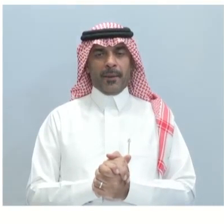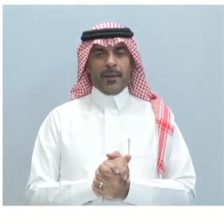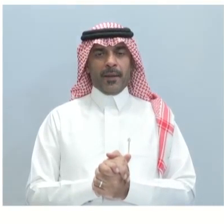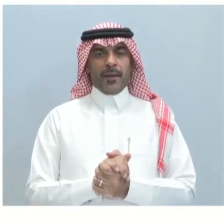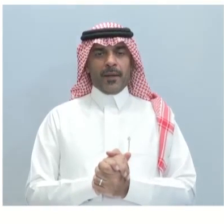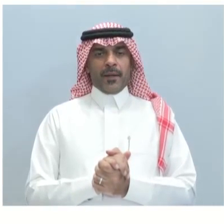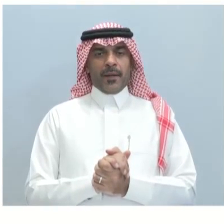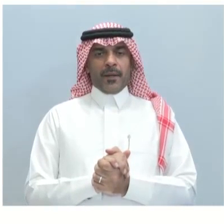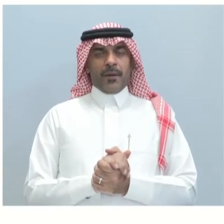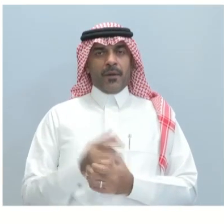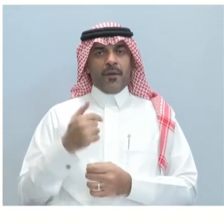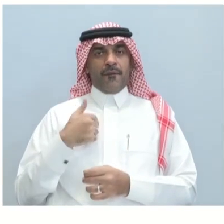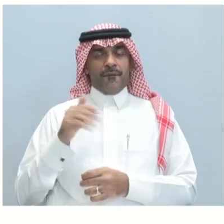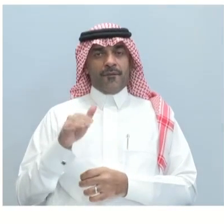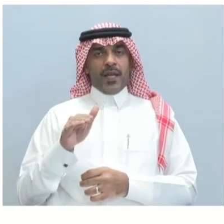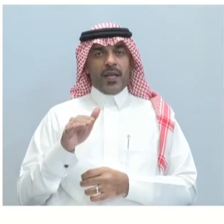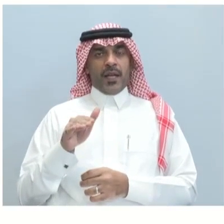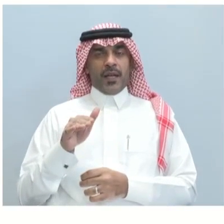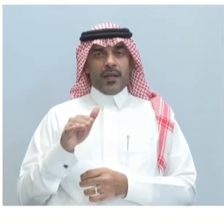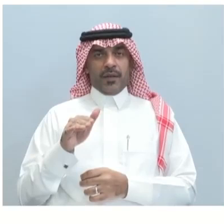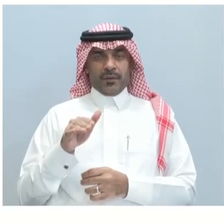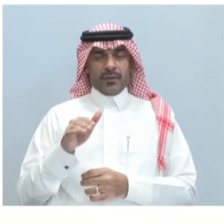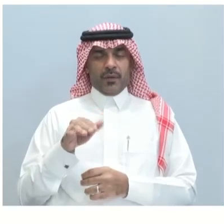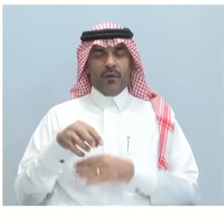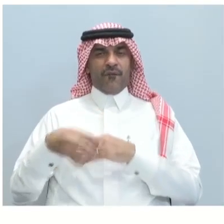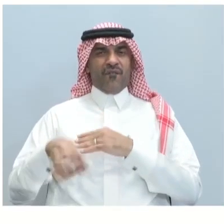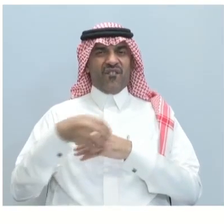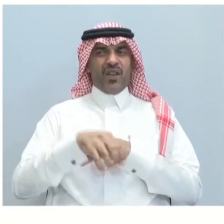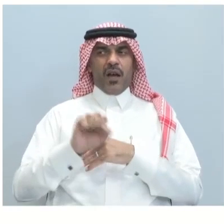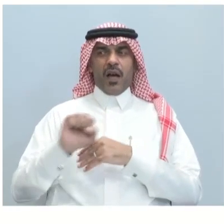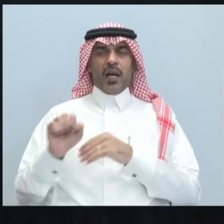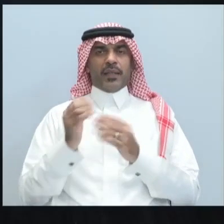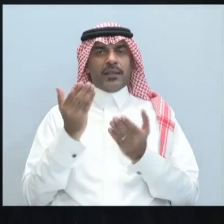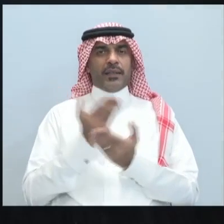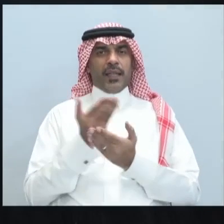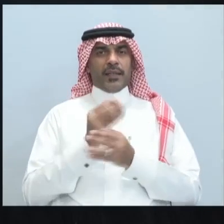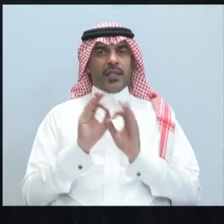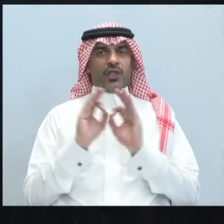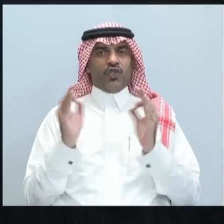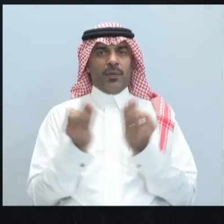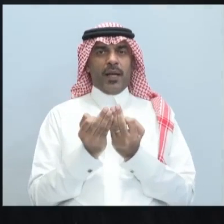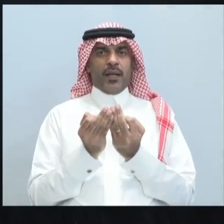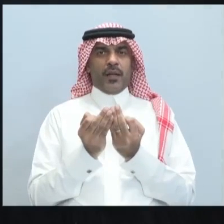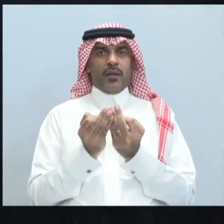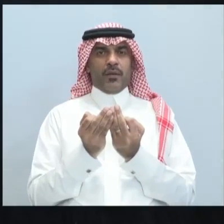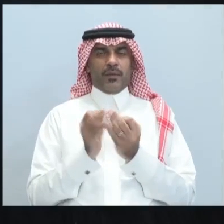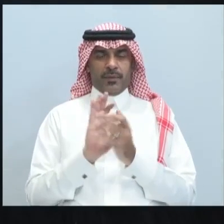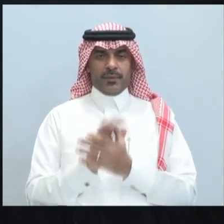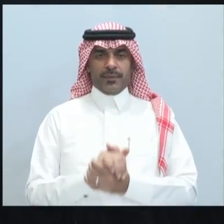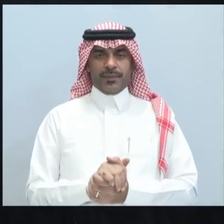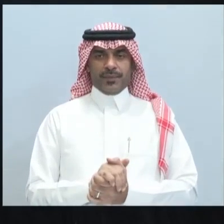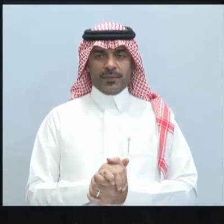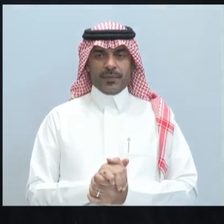لدينا فروع للدراسات الاجتماعيه ولكل فرع مختص يقوم بدراسته